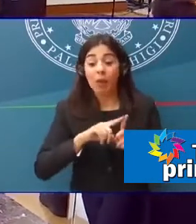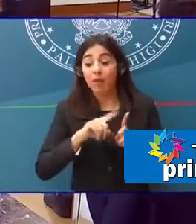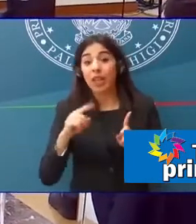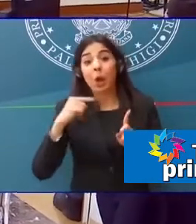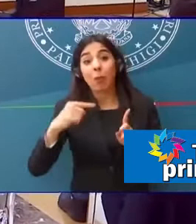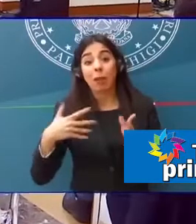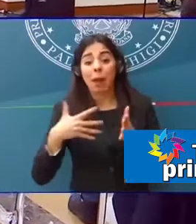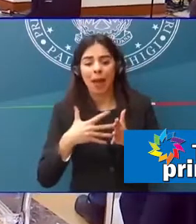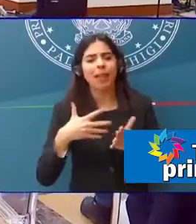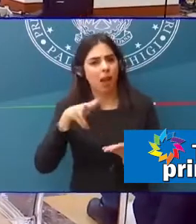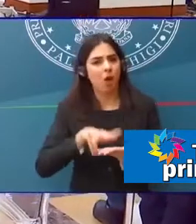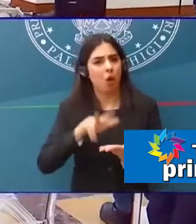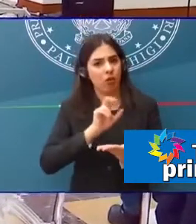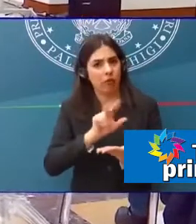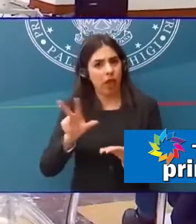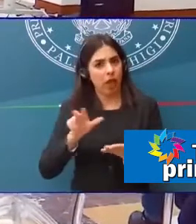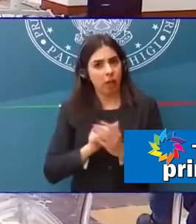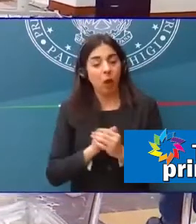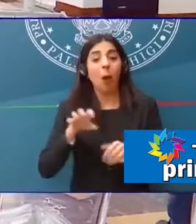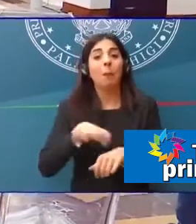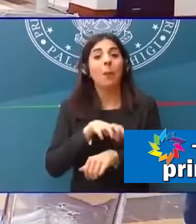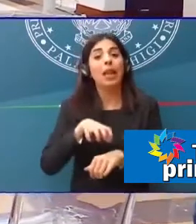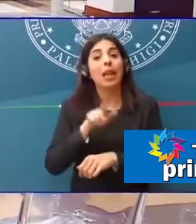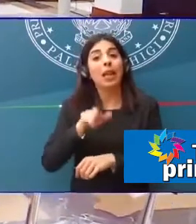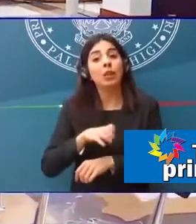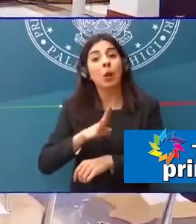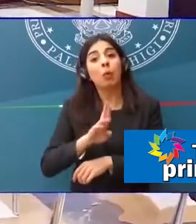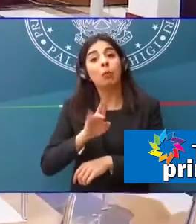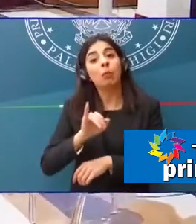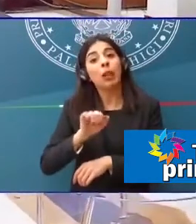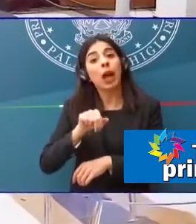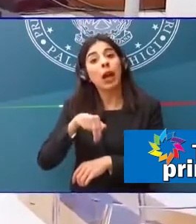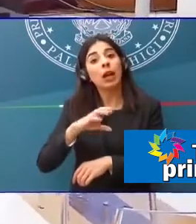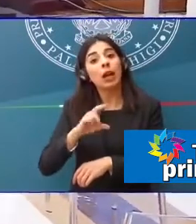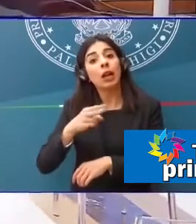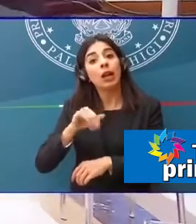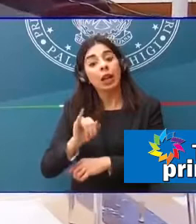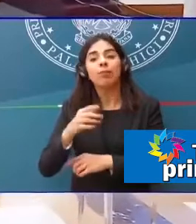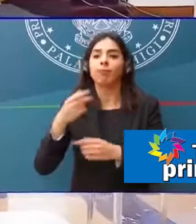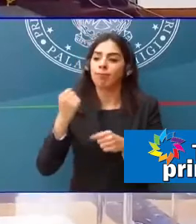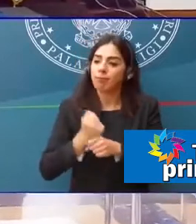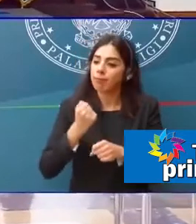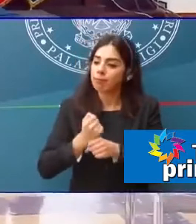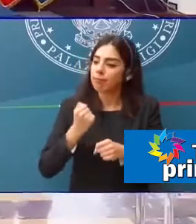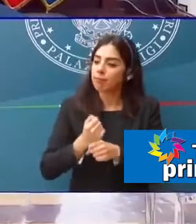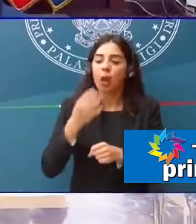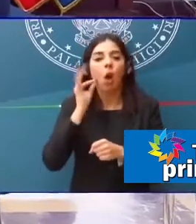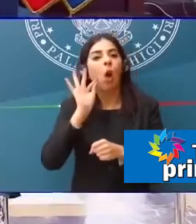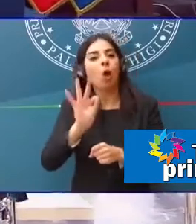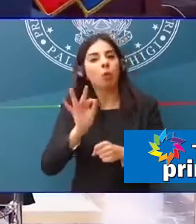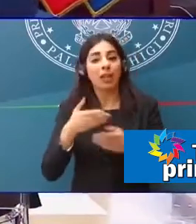media. E il ministro Bianchi sta lavorando perché questa riapertura avvenga in un modo